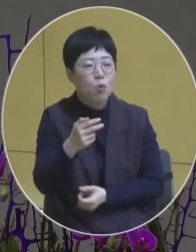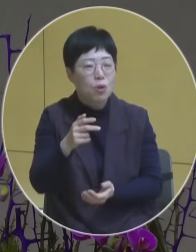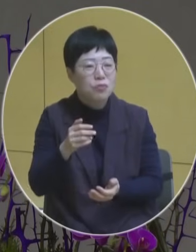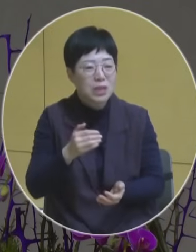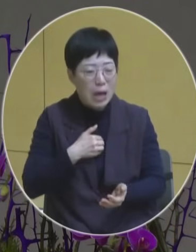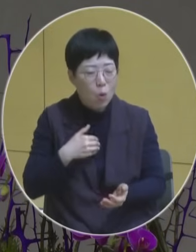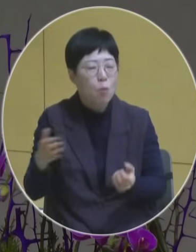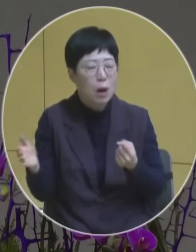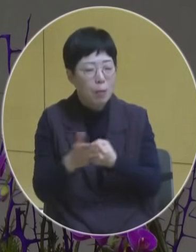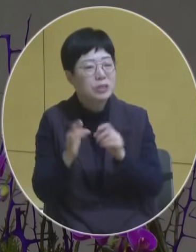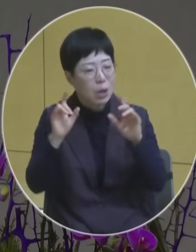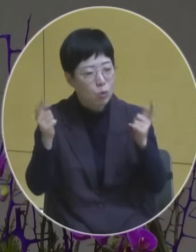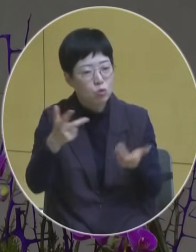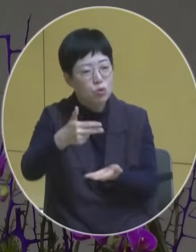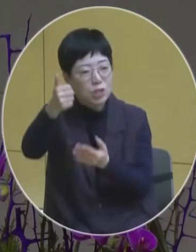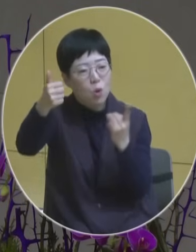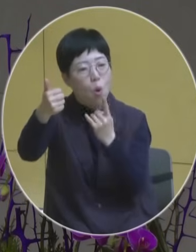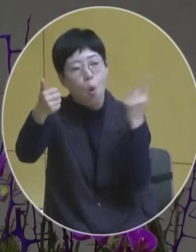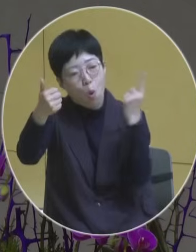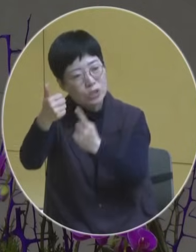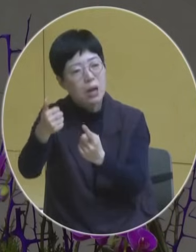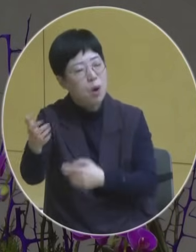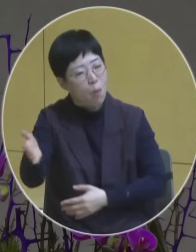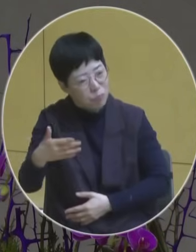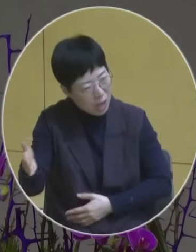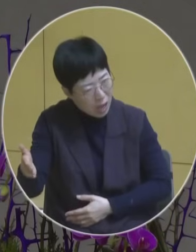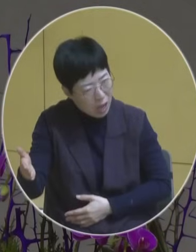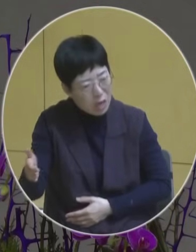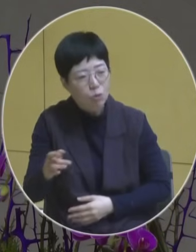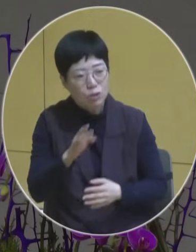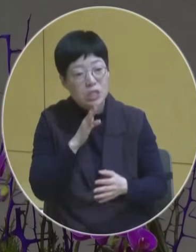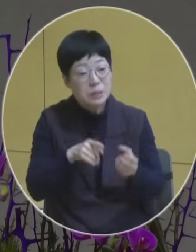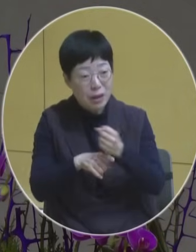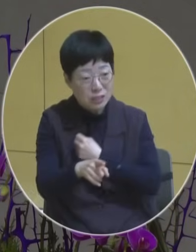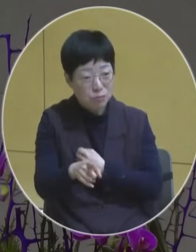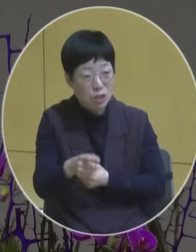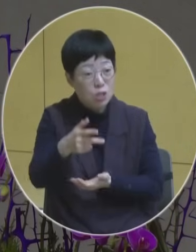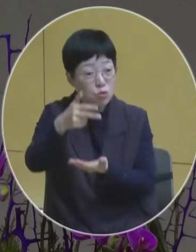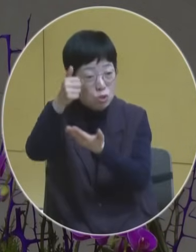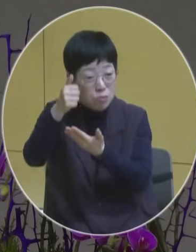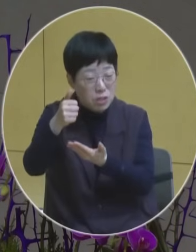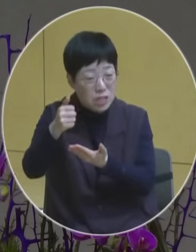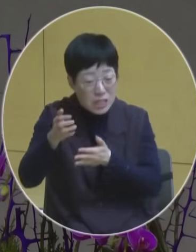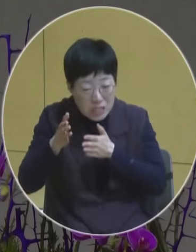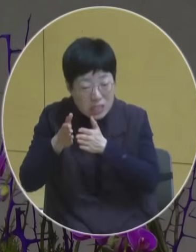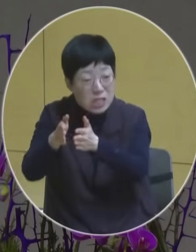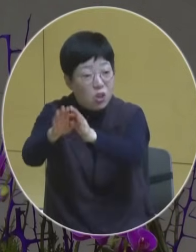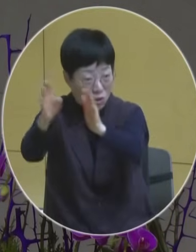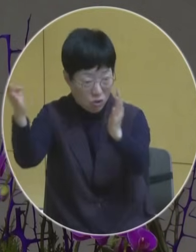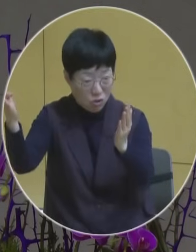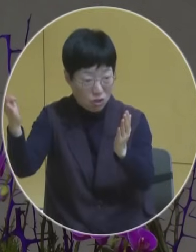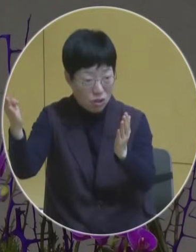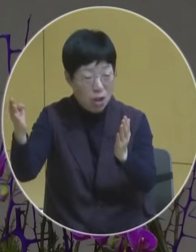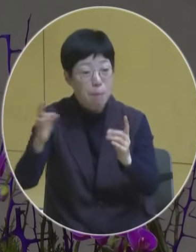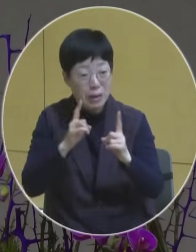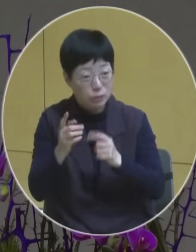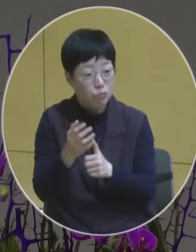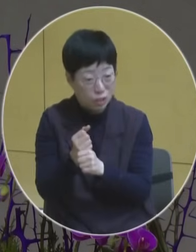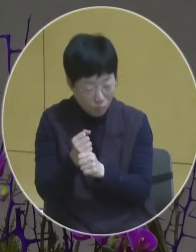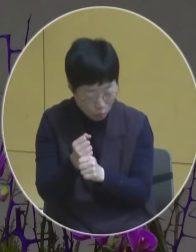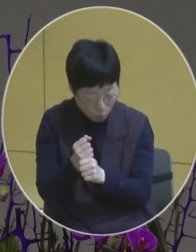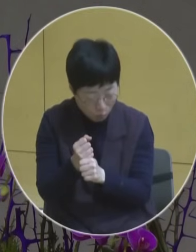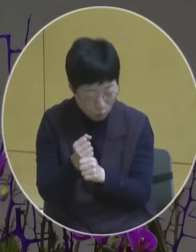나로 말미암자 거는 아버지께로 올 자가 없는 일 하신 그 주님의 말씀처럼 주님이 열어가시는 길을 말씀